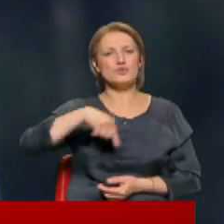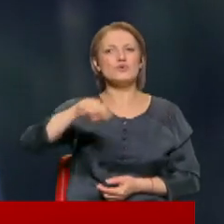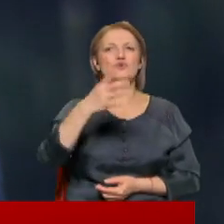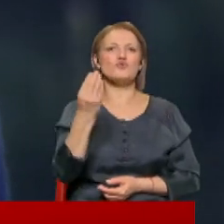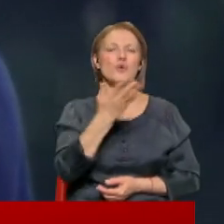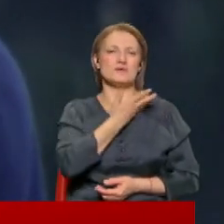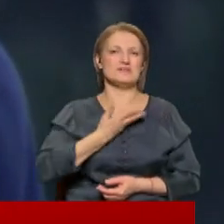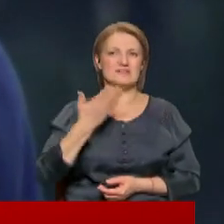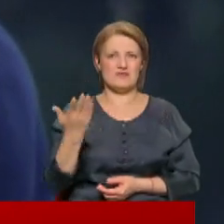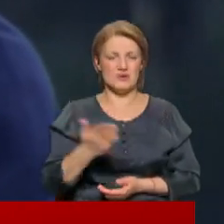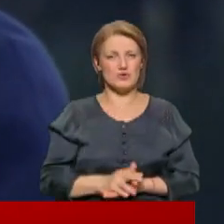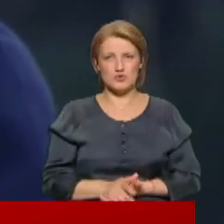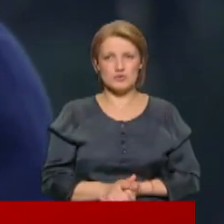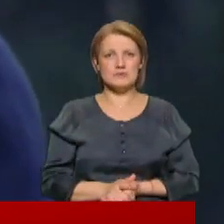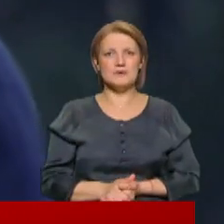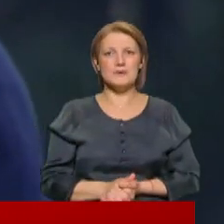seviyoruz. Çok